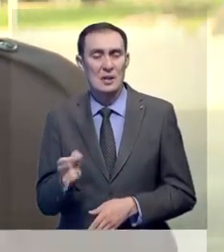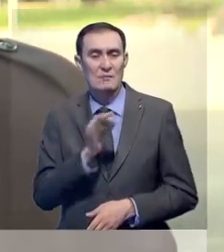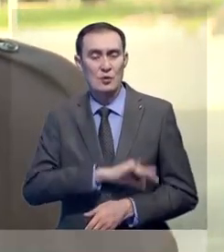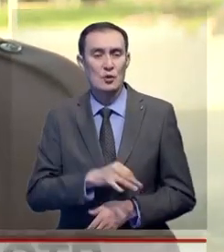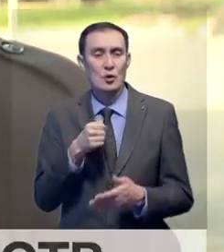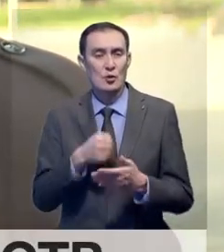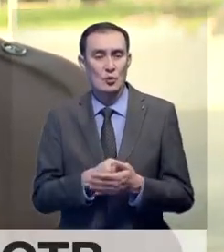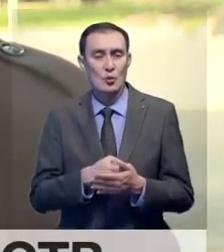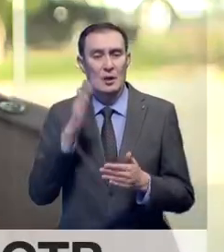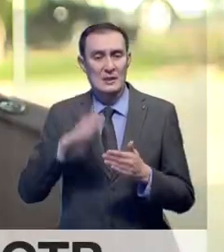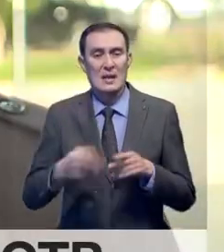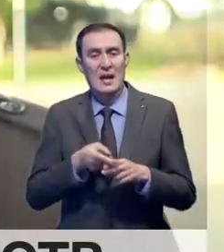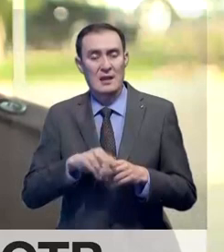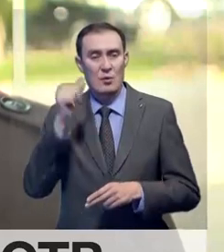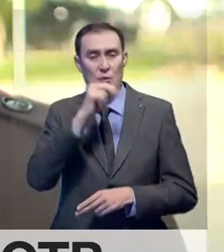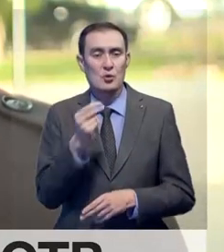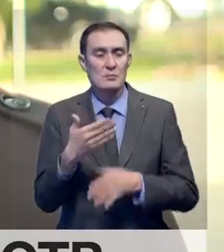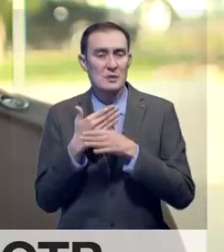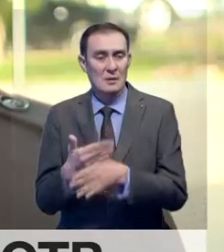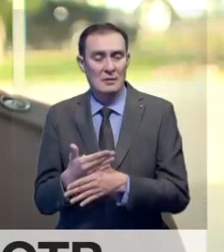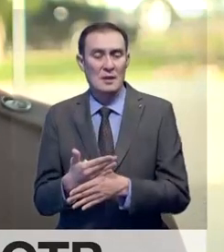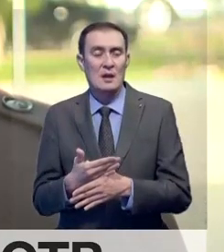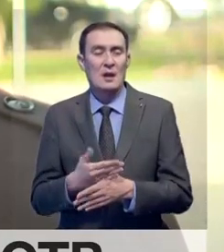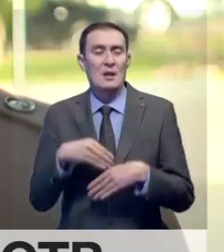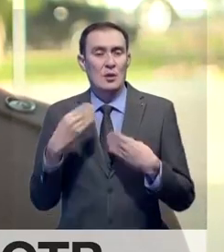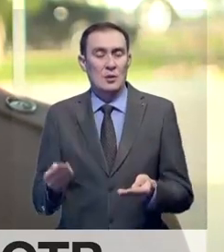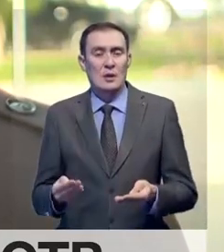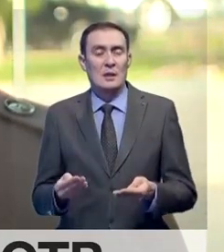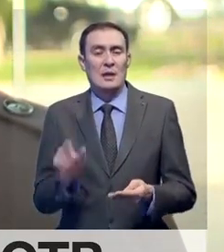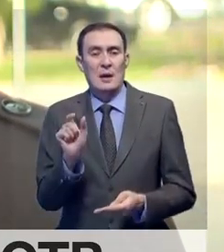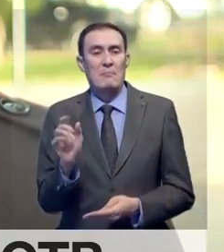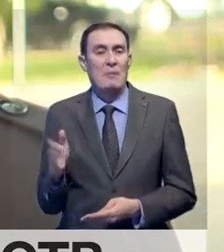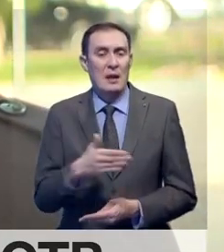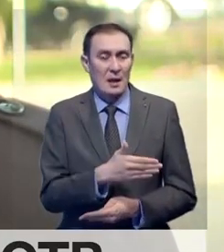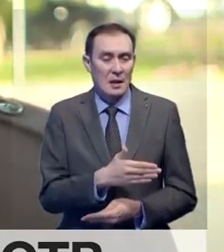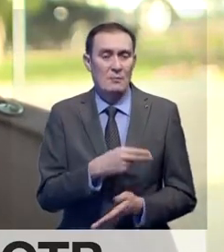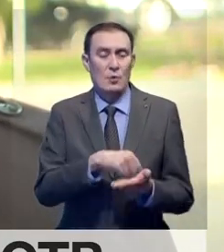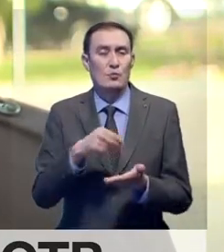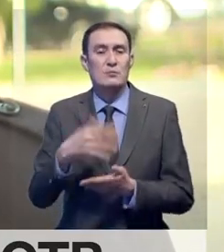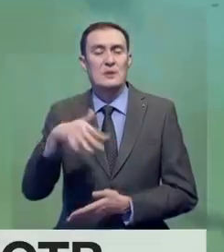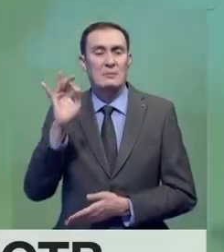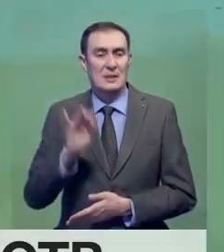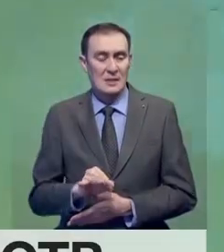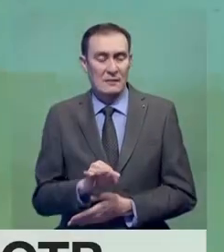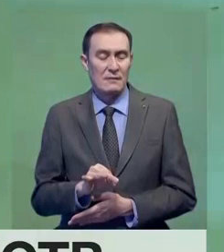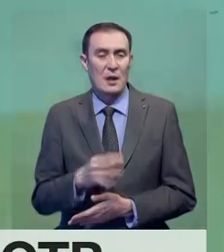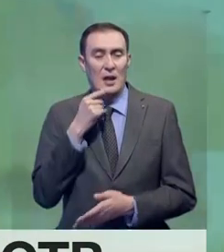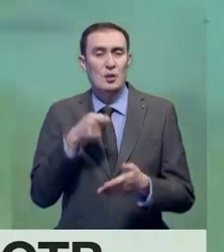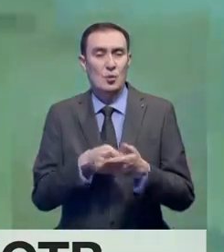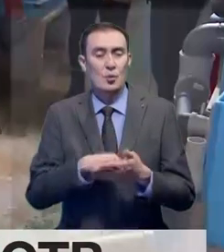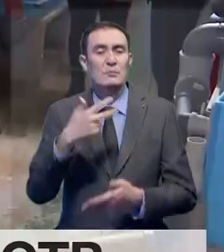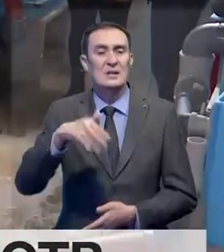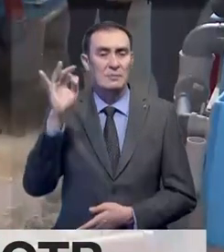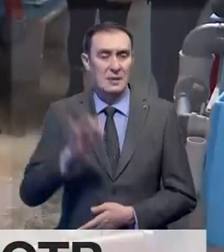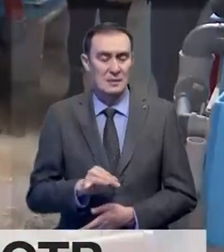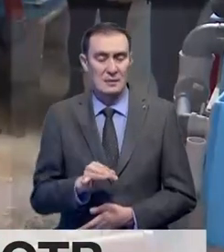освоены до конца года. Субсидирование выдается на малька 50%, а корм